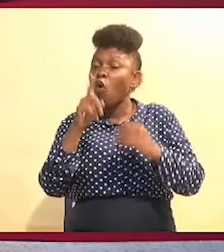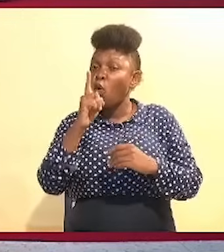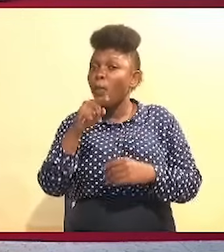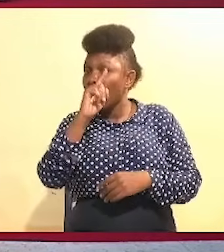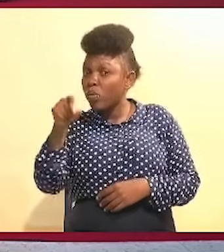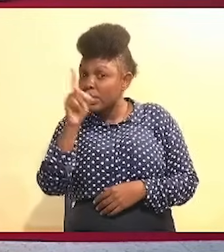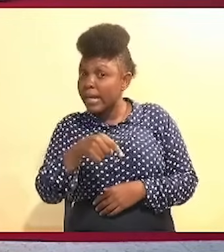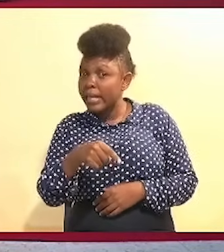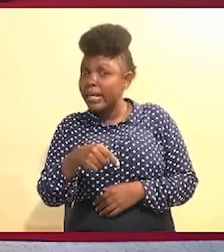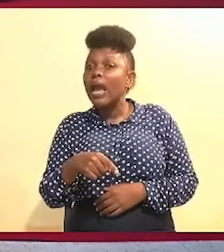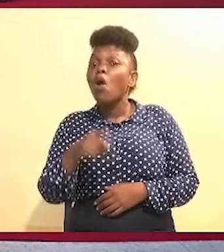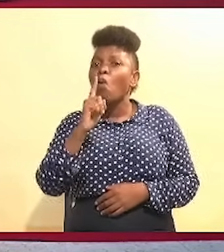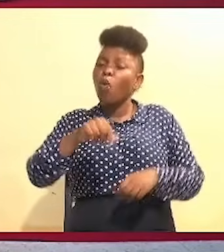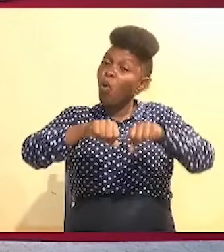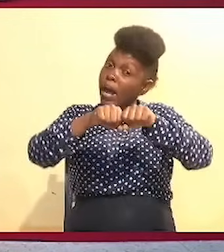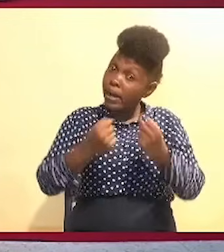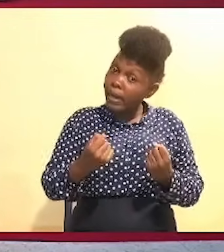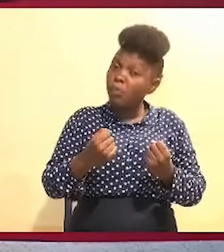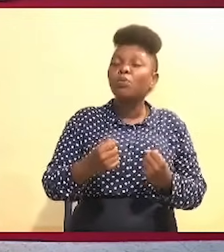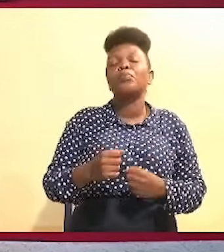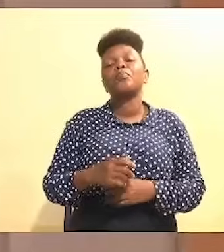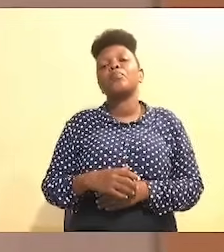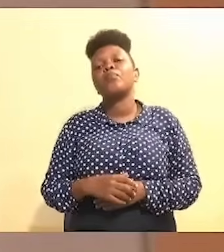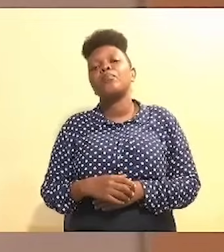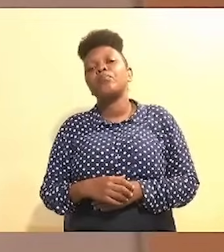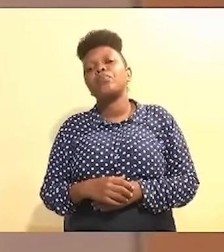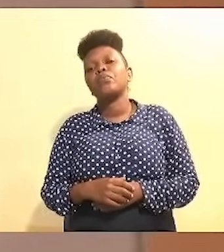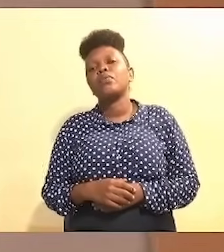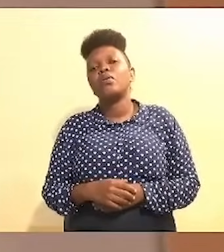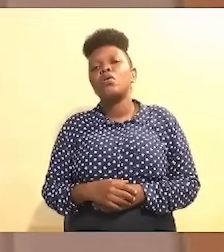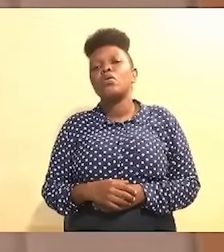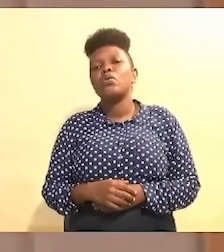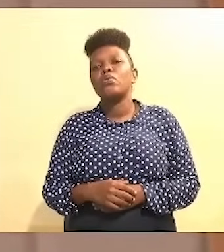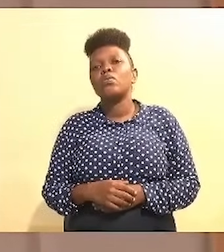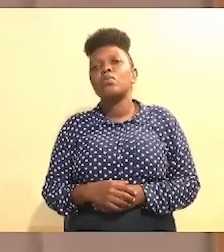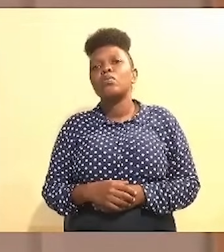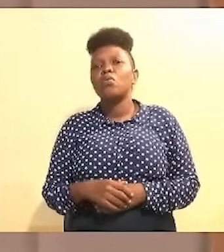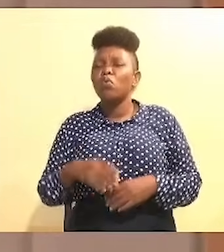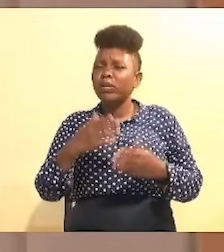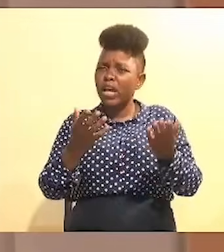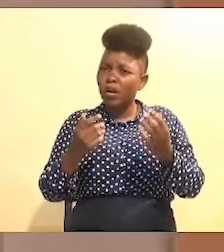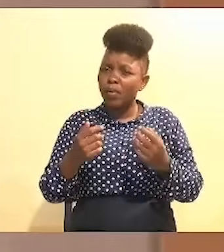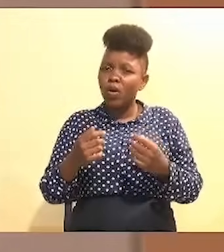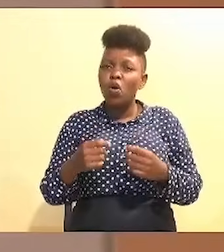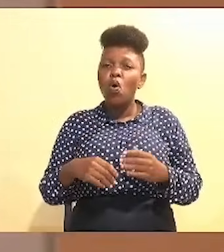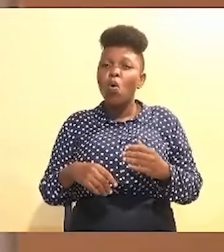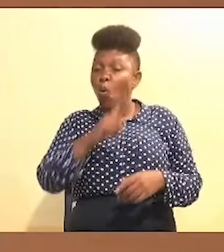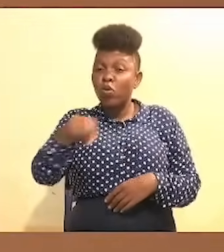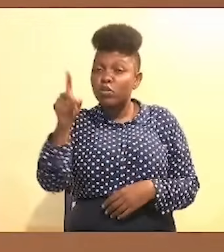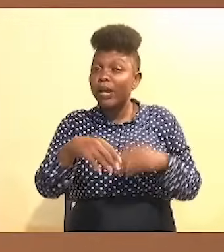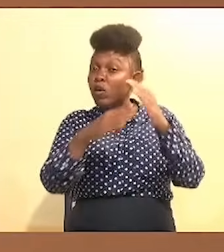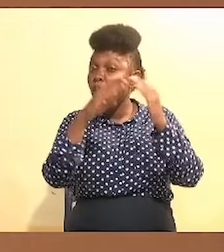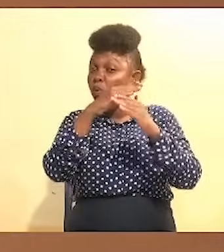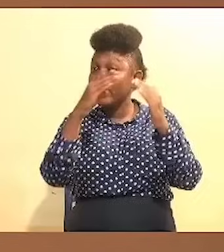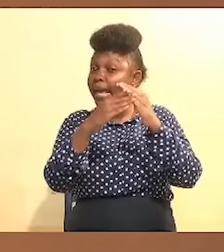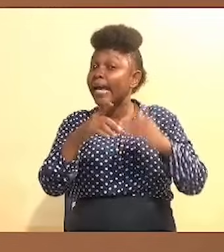ambao unaitwa ukosoaji wa kuharibu, destructive criticism. Utazijuaje uzitofautishe? Constructive au ya kujenga